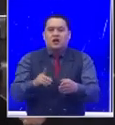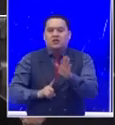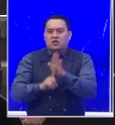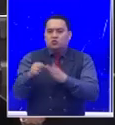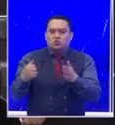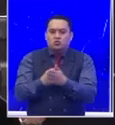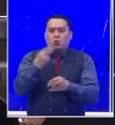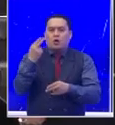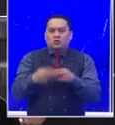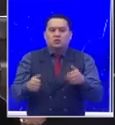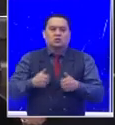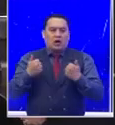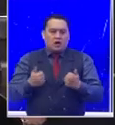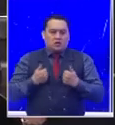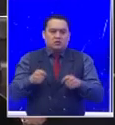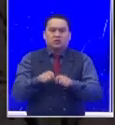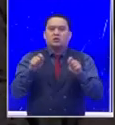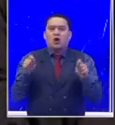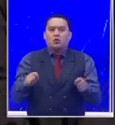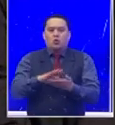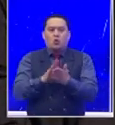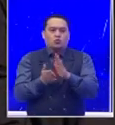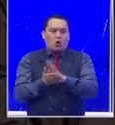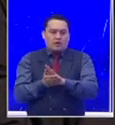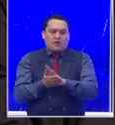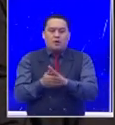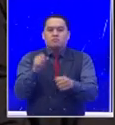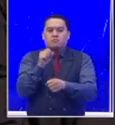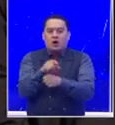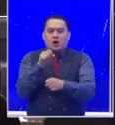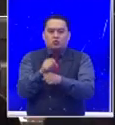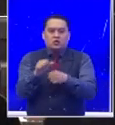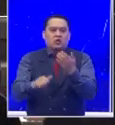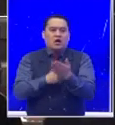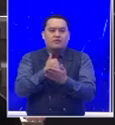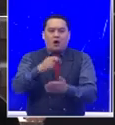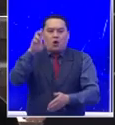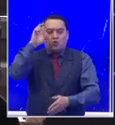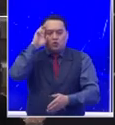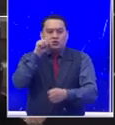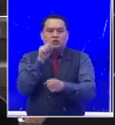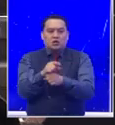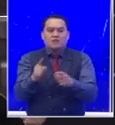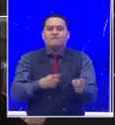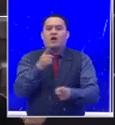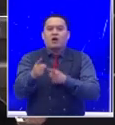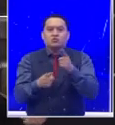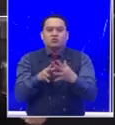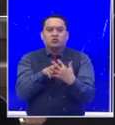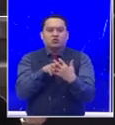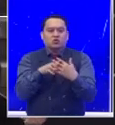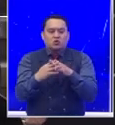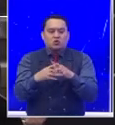и до конца. Мы старались создавать для пострадавших все условия. По поручению Ельбасы нам было дано задание восстановить село в